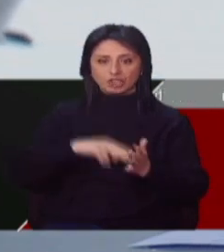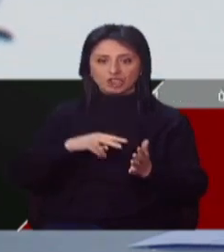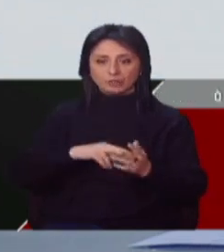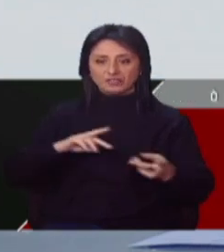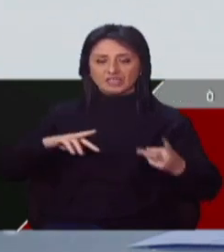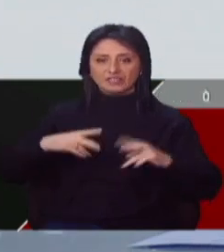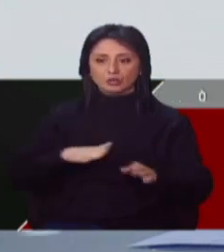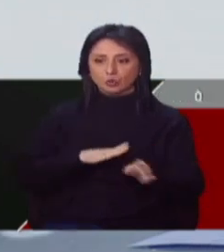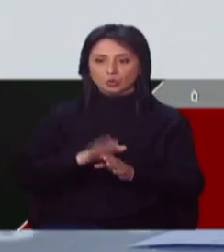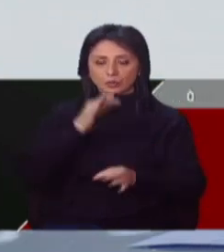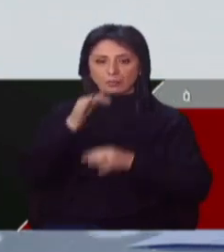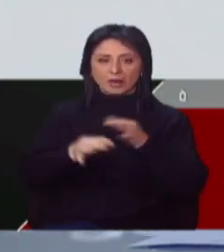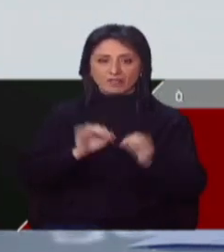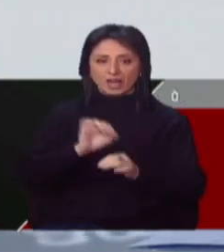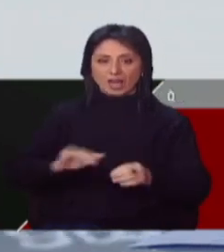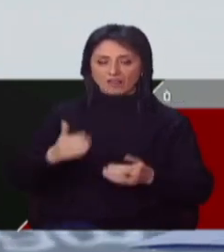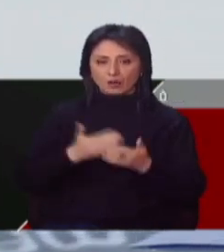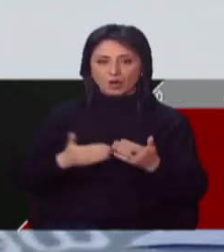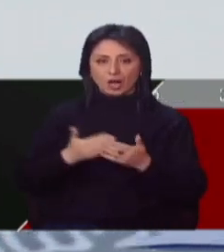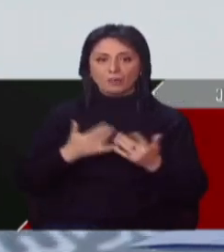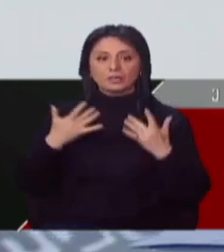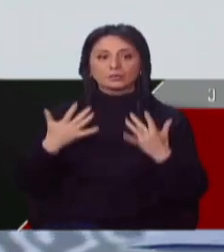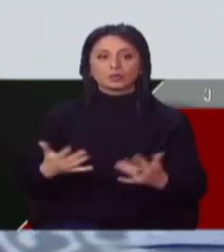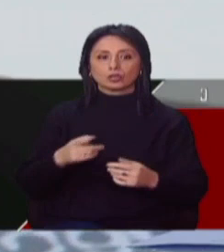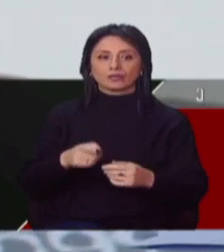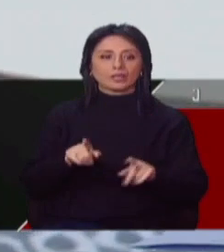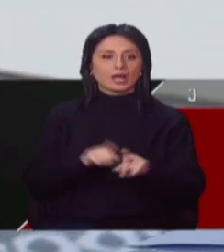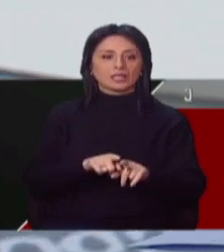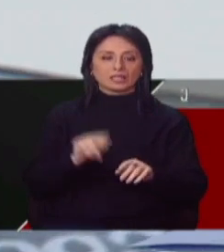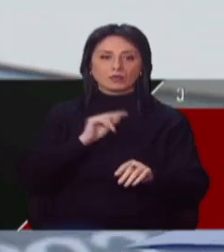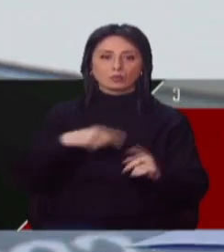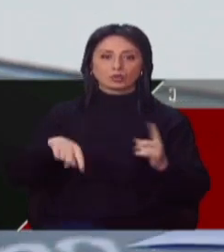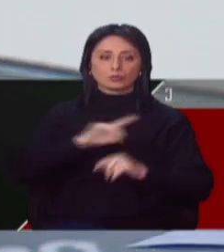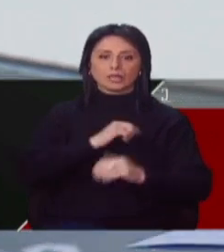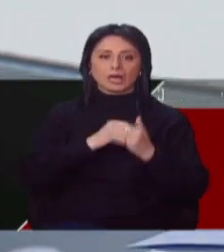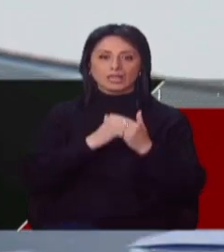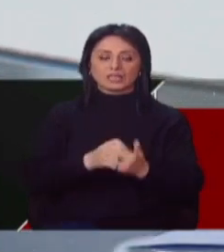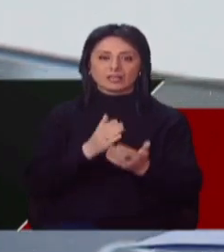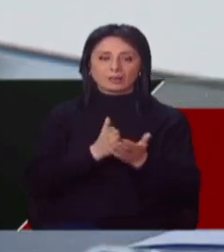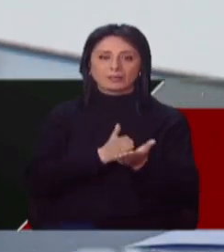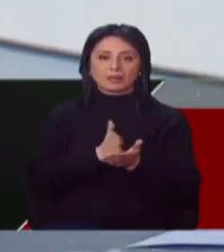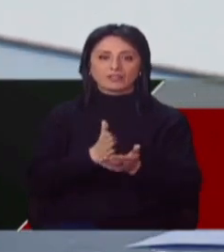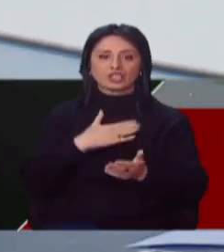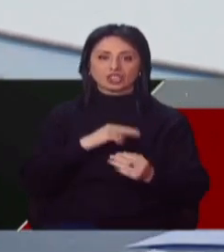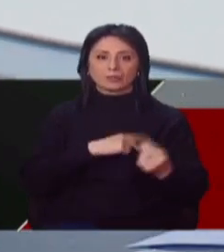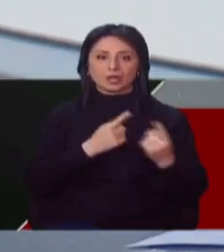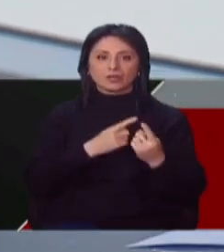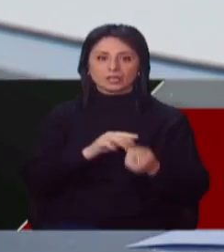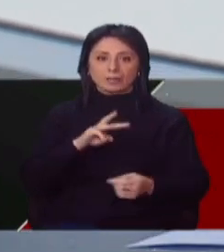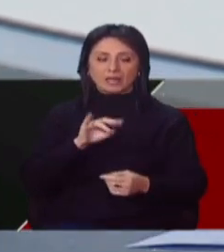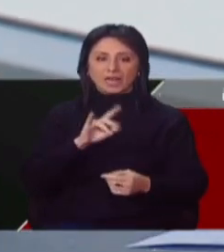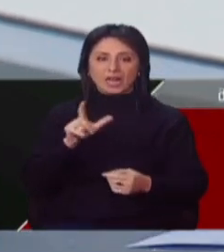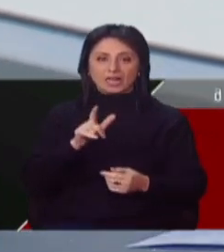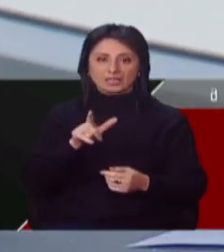Bitkis, Culebeps, Sulat, Pasuhops, Euro, recomandăția Bismot Honasps, da, sebe Ucrebebis, Gazli, Rebis, Kenaris, Mimartuli. Ce mi colega Teone